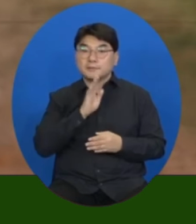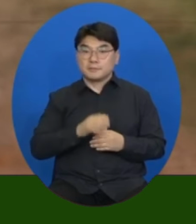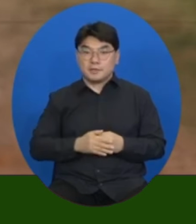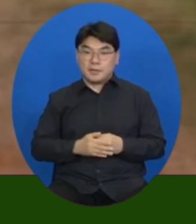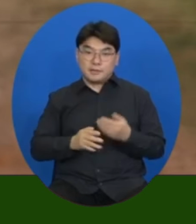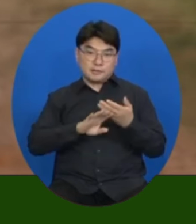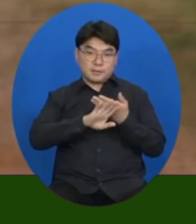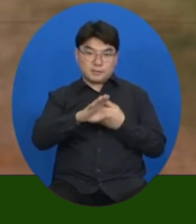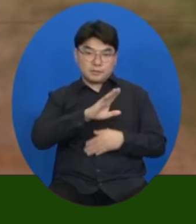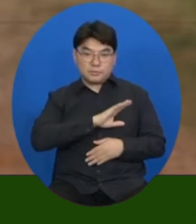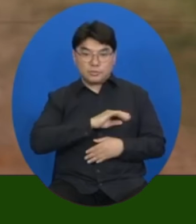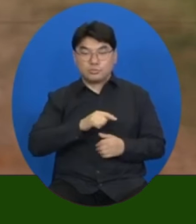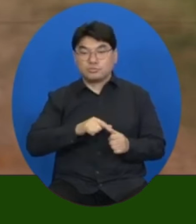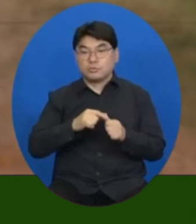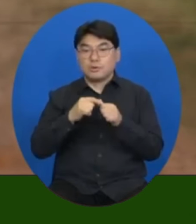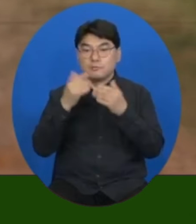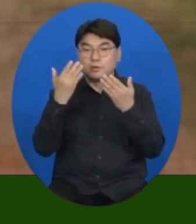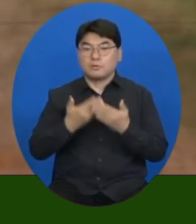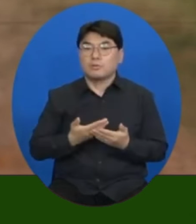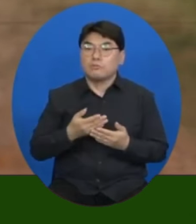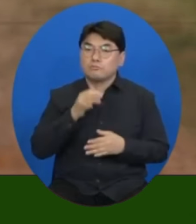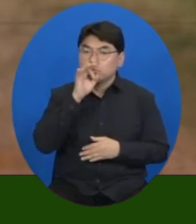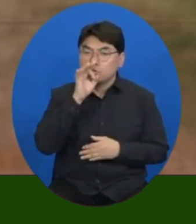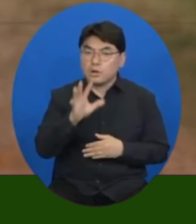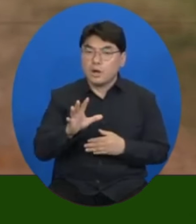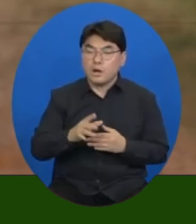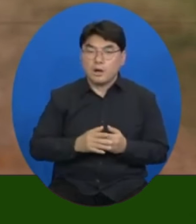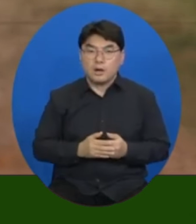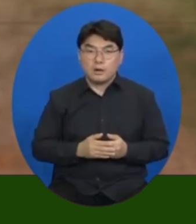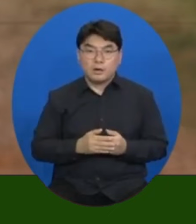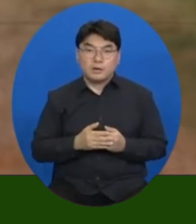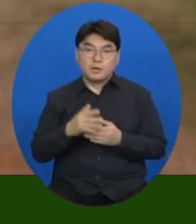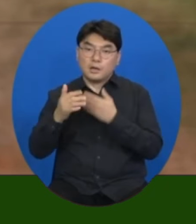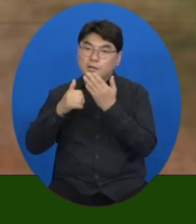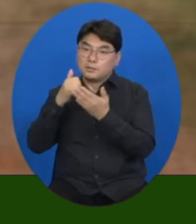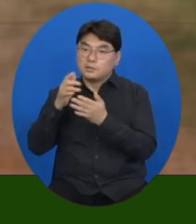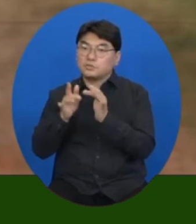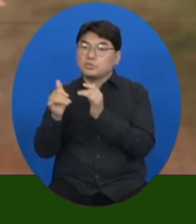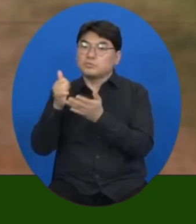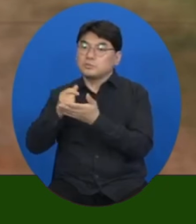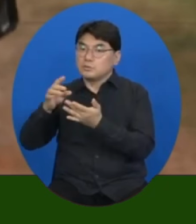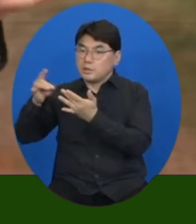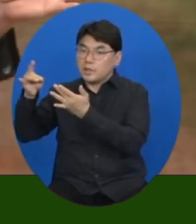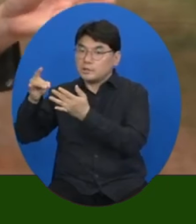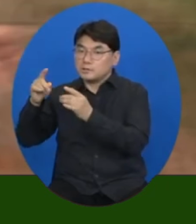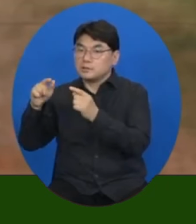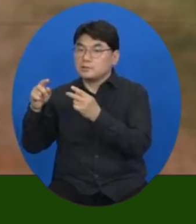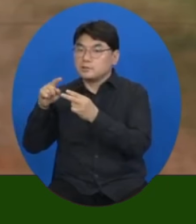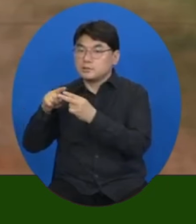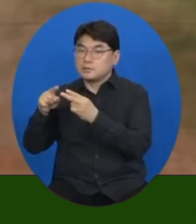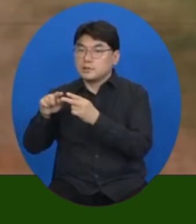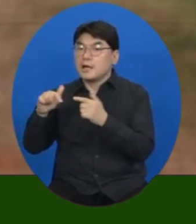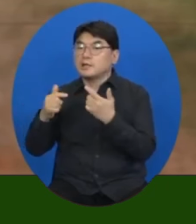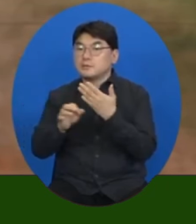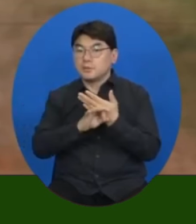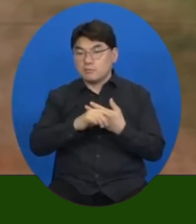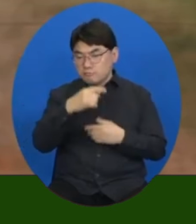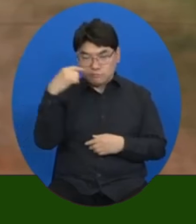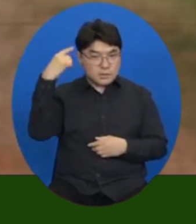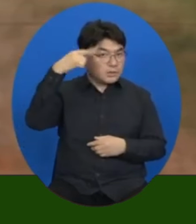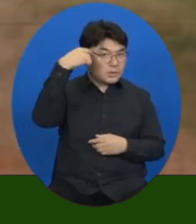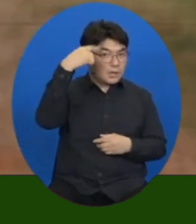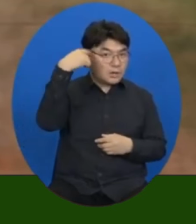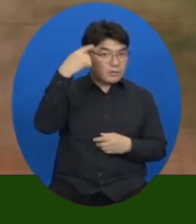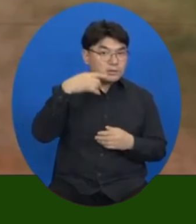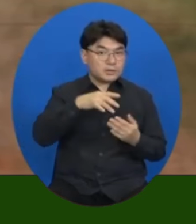이름으로서는 구원받을 자가 없다 그분을 선택하시든 아니면 미치라고 하든지 선택을 하라 우리는